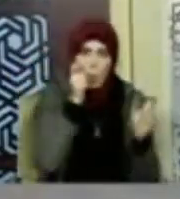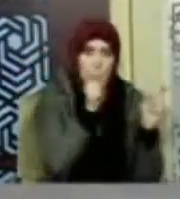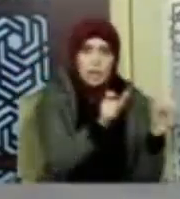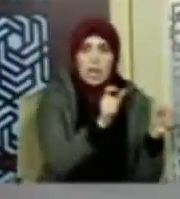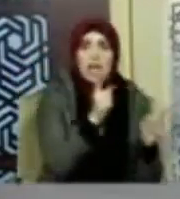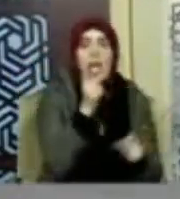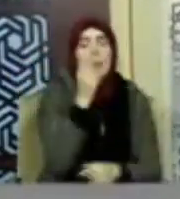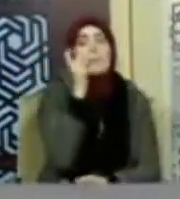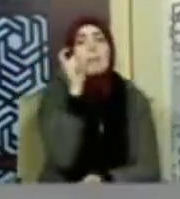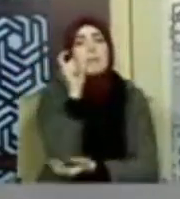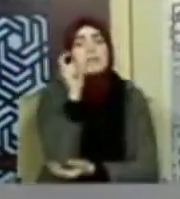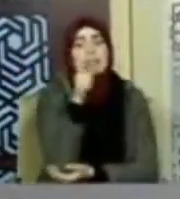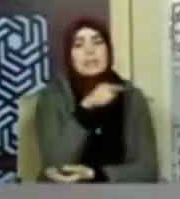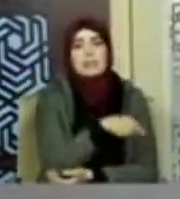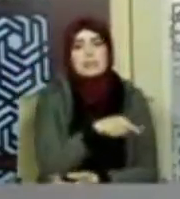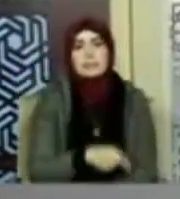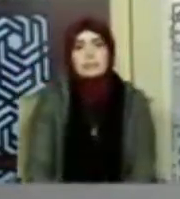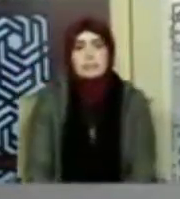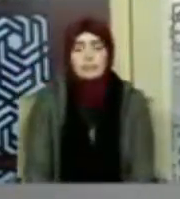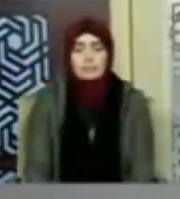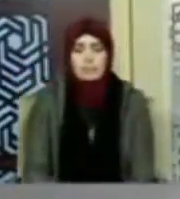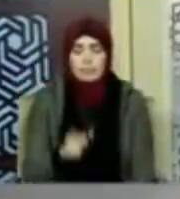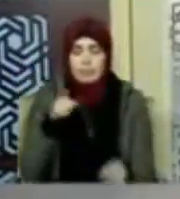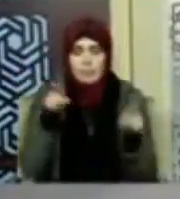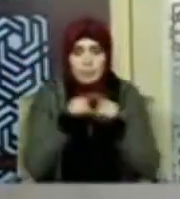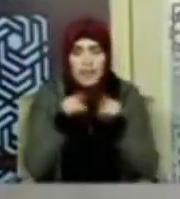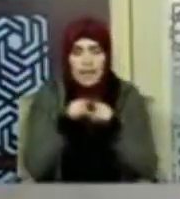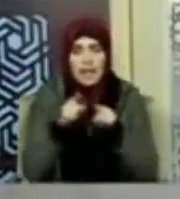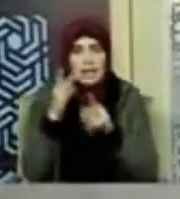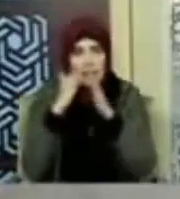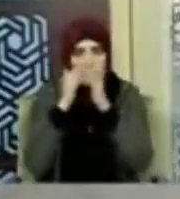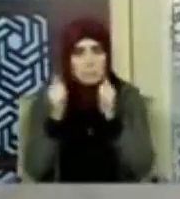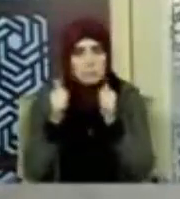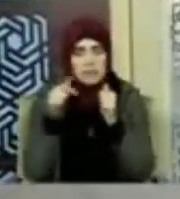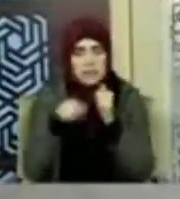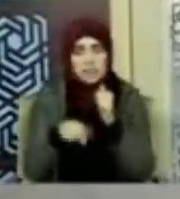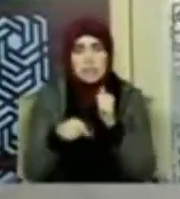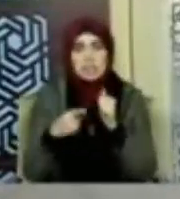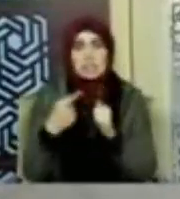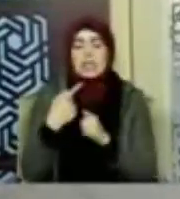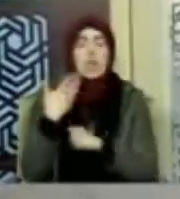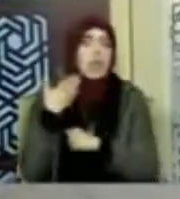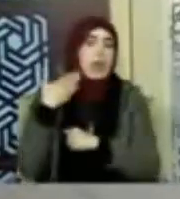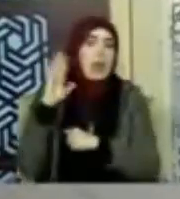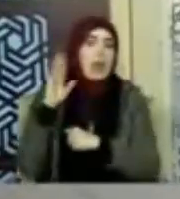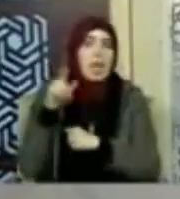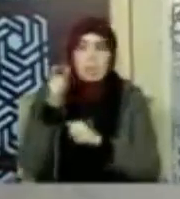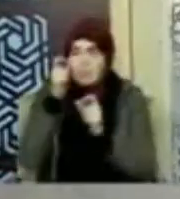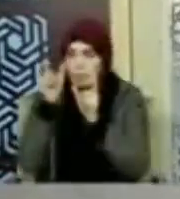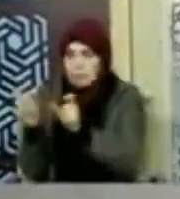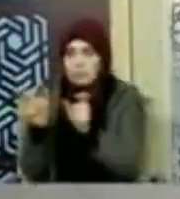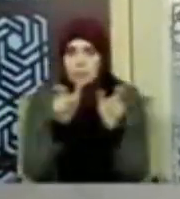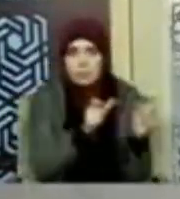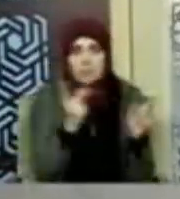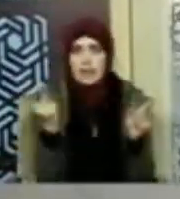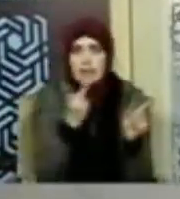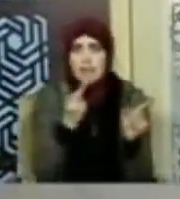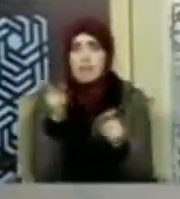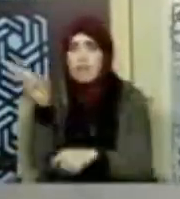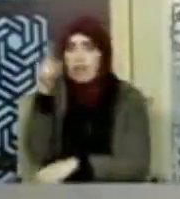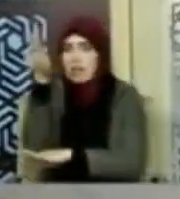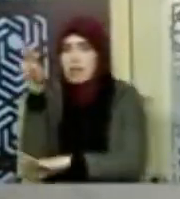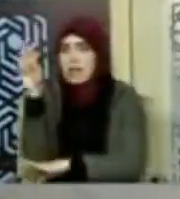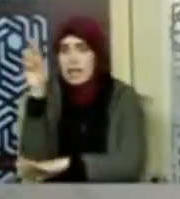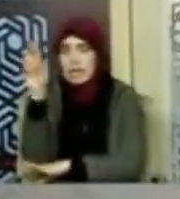الأبي، لنحمي الكنيسة والمسجد، فإما حياة تسر الصديق،